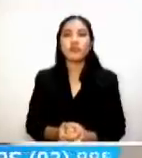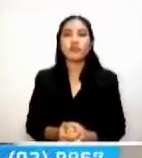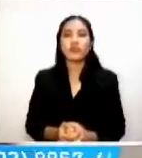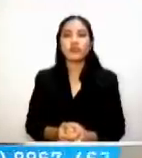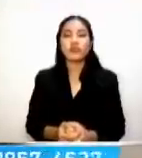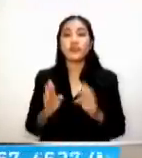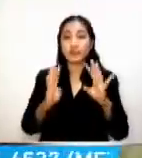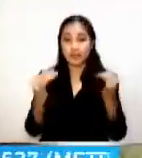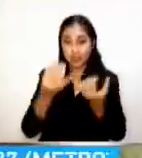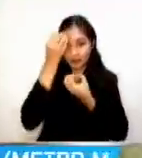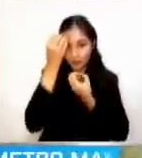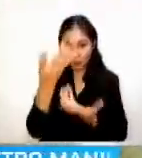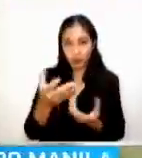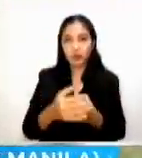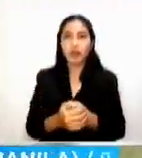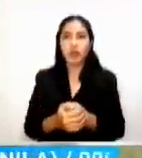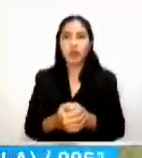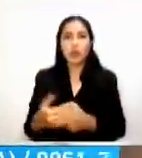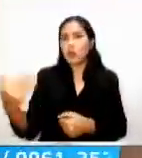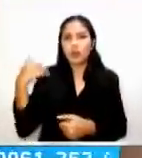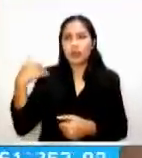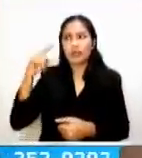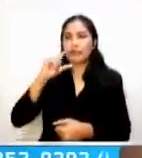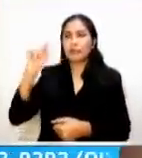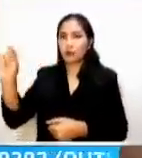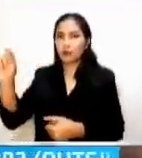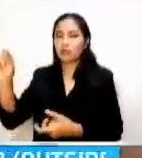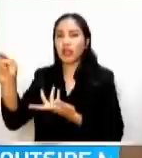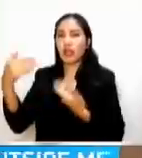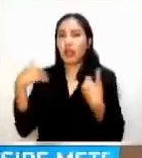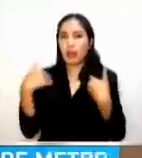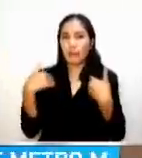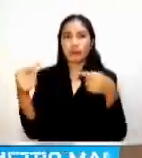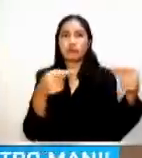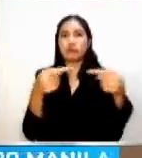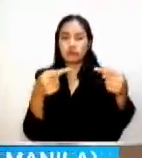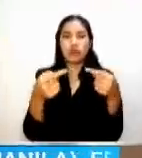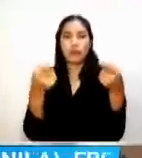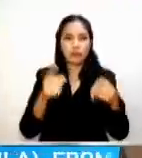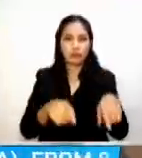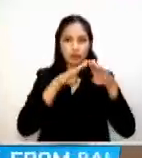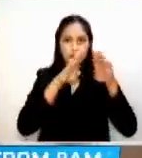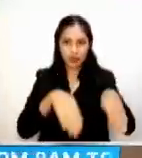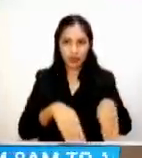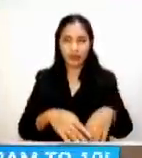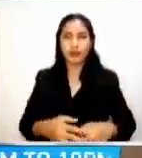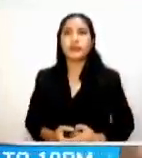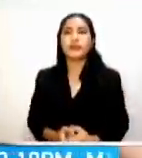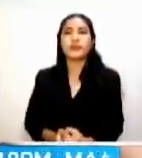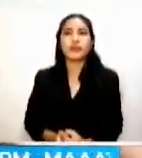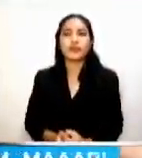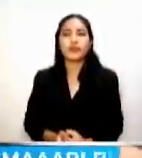naman sila natanggap na report na may nangyari komosyon sa bahay. Pagina lang kami sa agad, yung tawgan na may natabok na. Okay. Then,